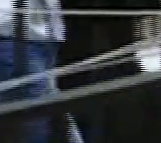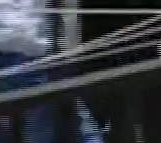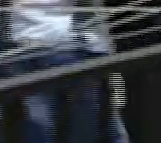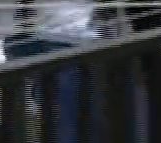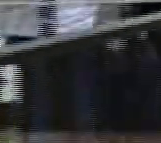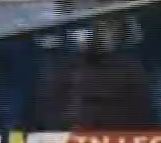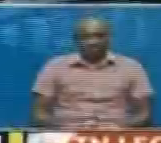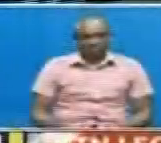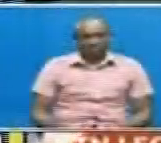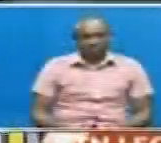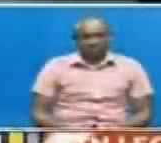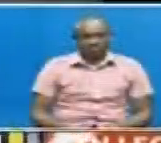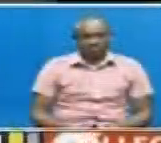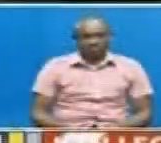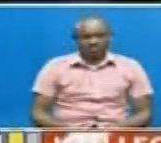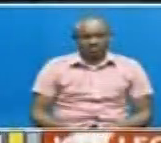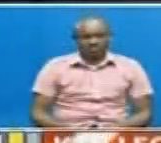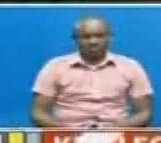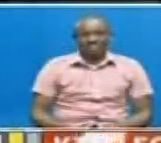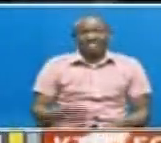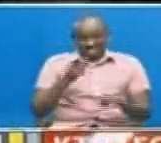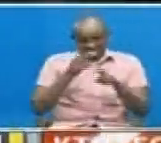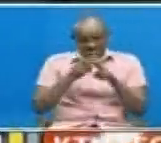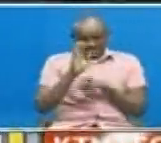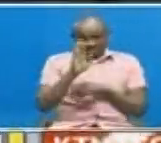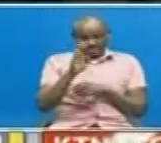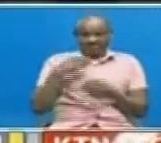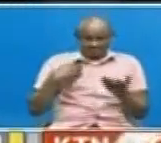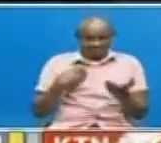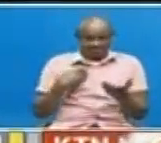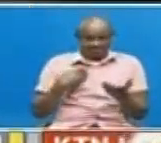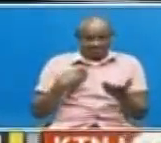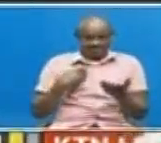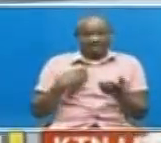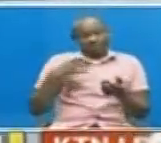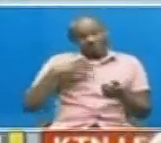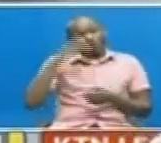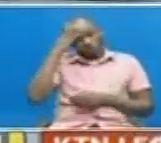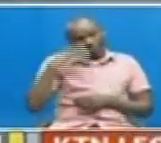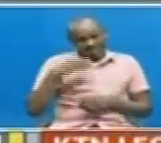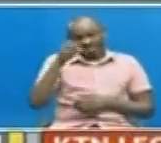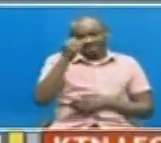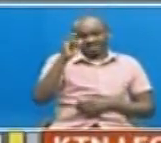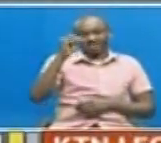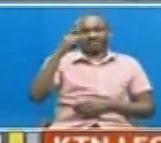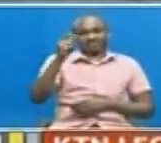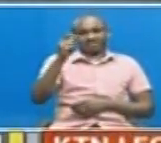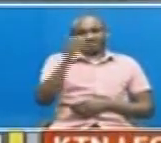Jamaa anashimba usinipi anatoa vitu lakini kwa majina watu wananijua na jina Saint